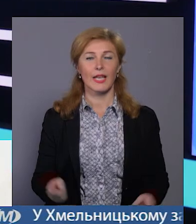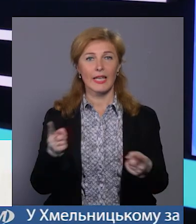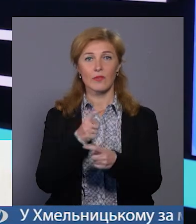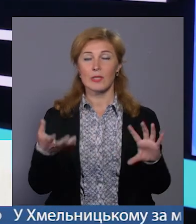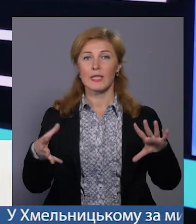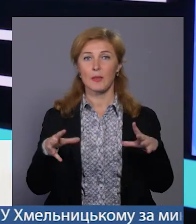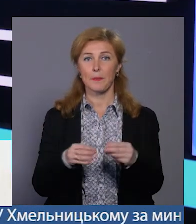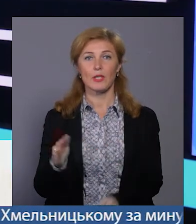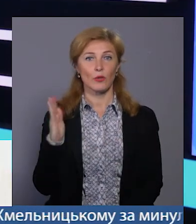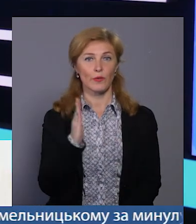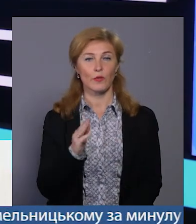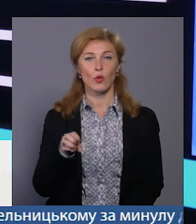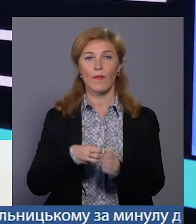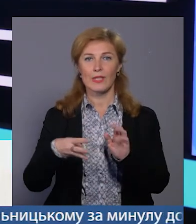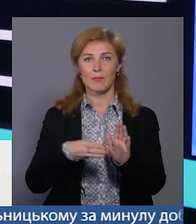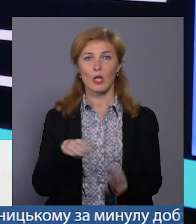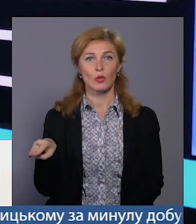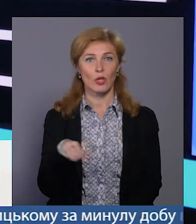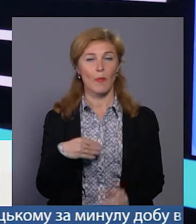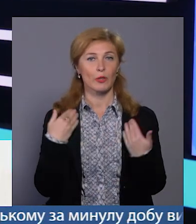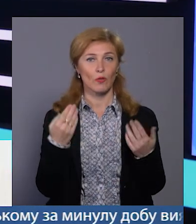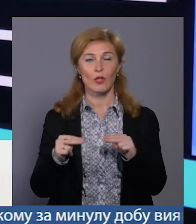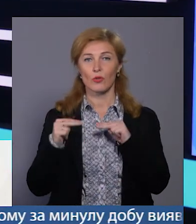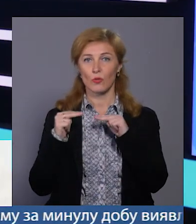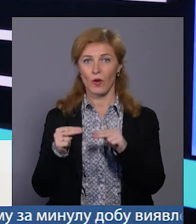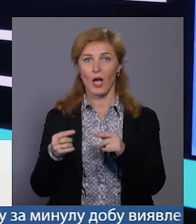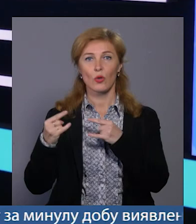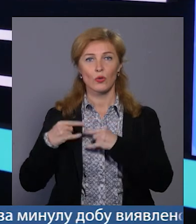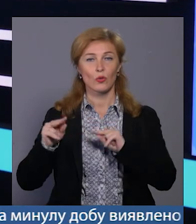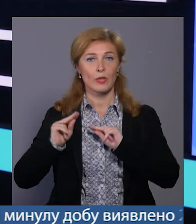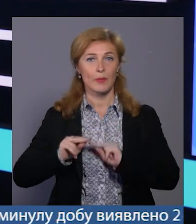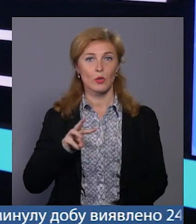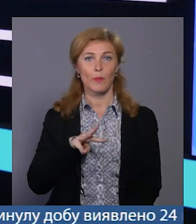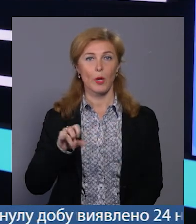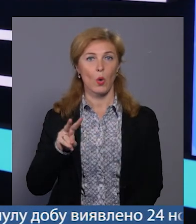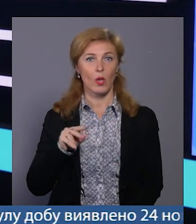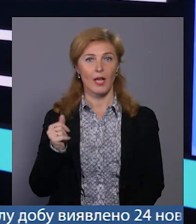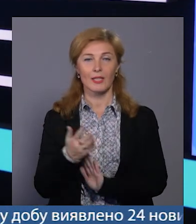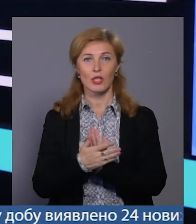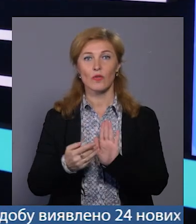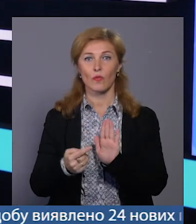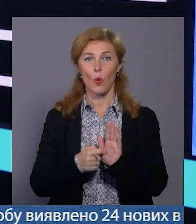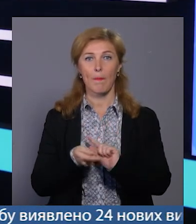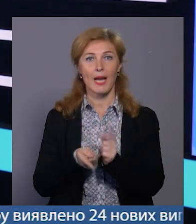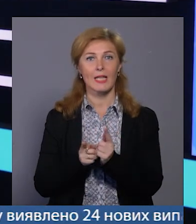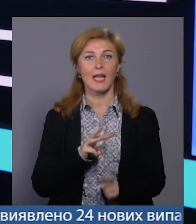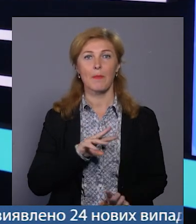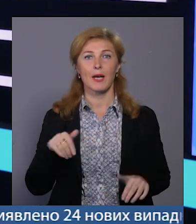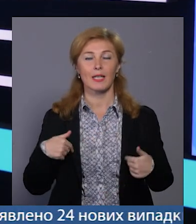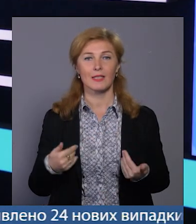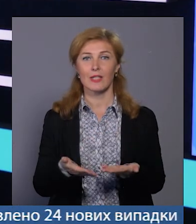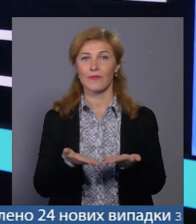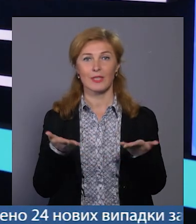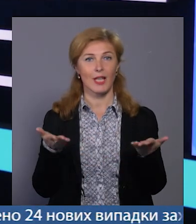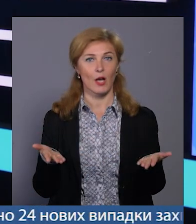Інформаційні підсумки вівторка, 18 травня, до вашої уваги. У студії працює Микола Субачов, на жестову мову перекладає Марина